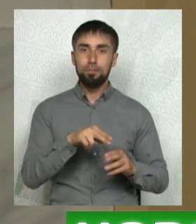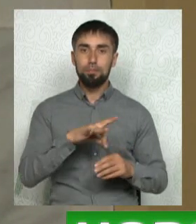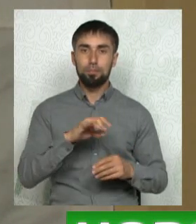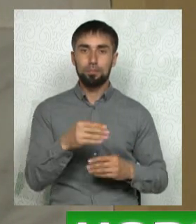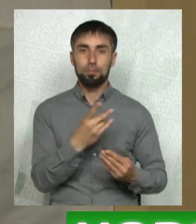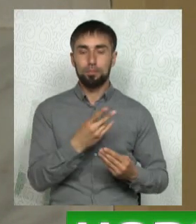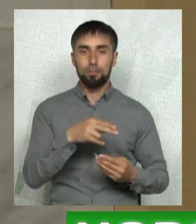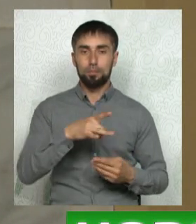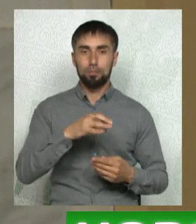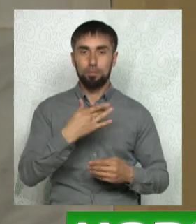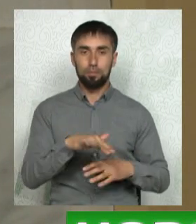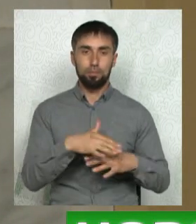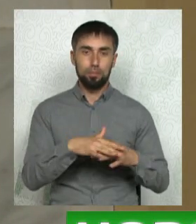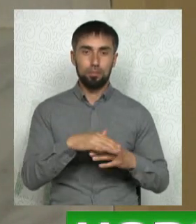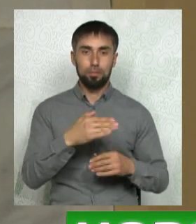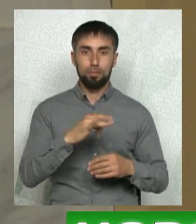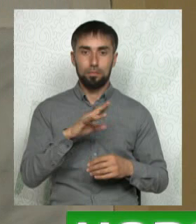Профильные математики, физики,